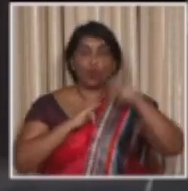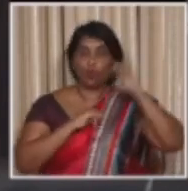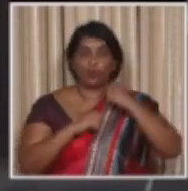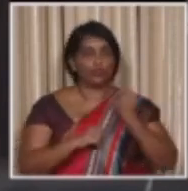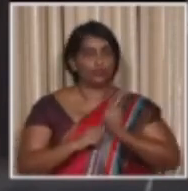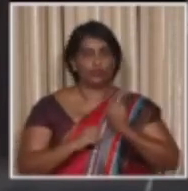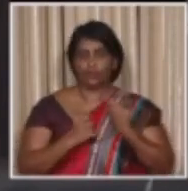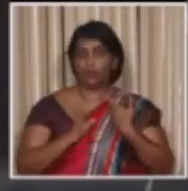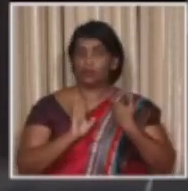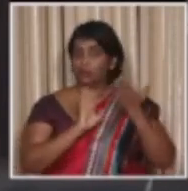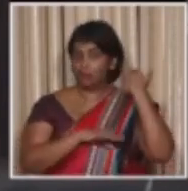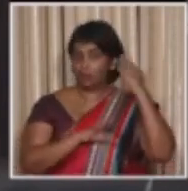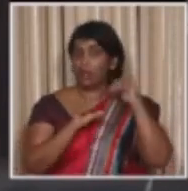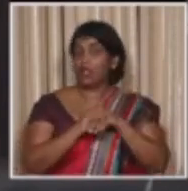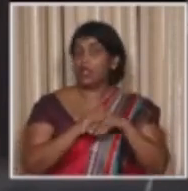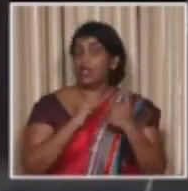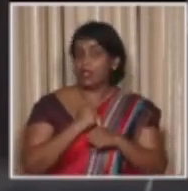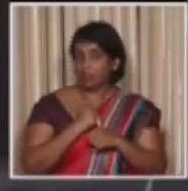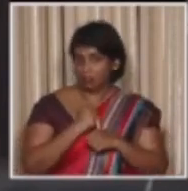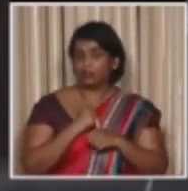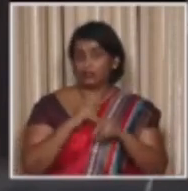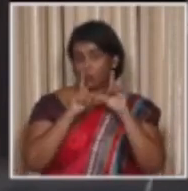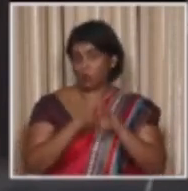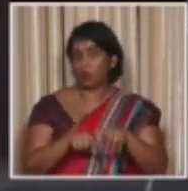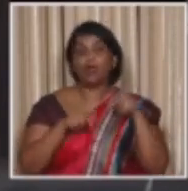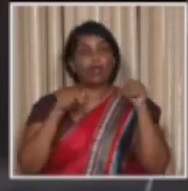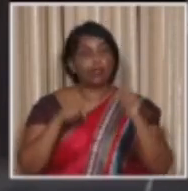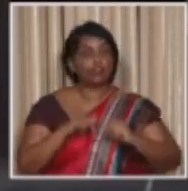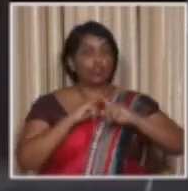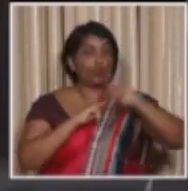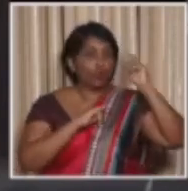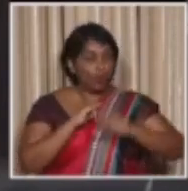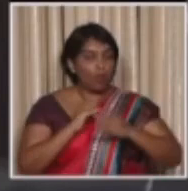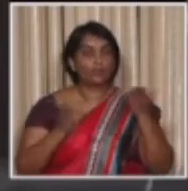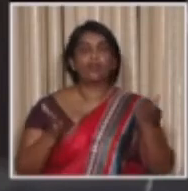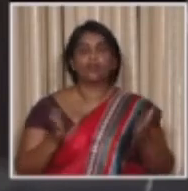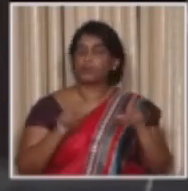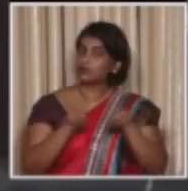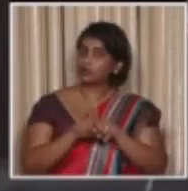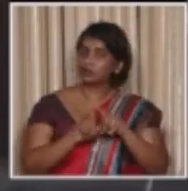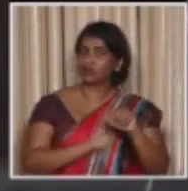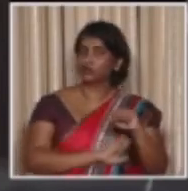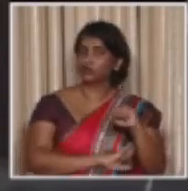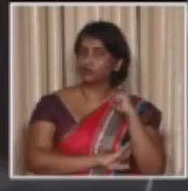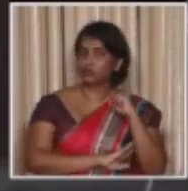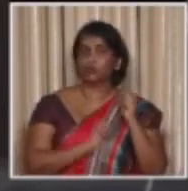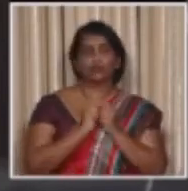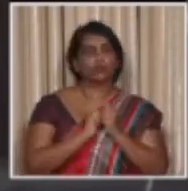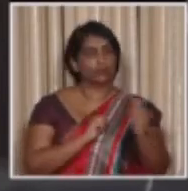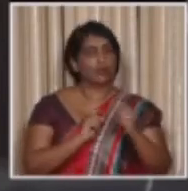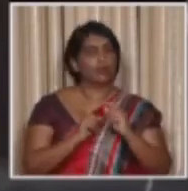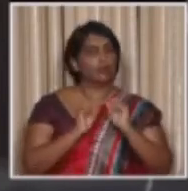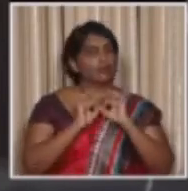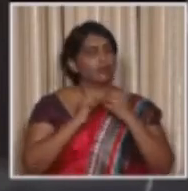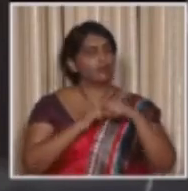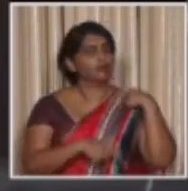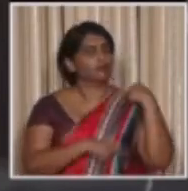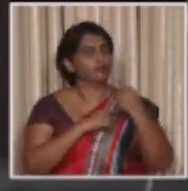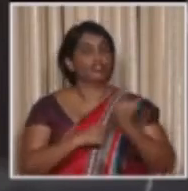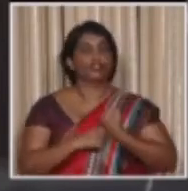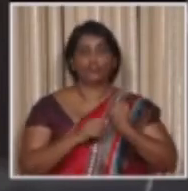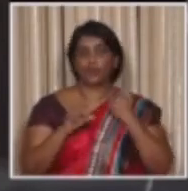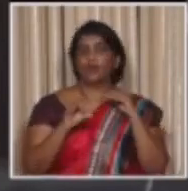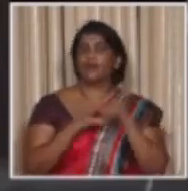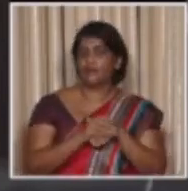නැහැ. එදා ඒක හැදුවේ ඒ තත්ත්වෙට. අද උපාධිධාරීන්ත් ඉන්නවා. ඒ වගේම ශක්තිමත් වැඩිචි පාරම්පරික වෛද්‍ය පරපුරකුත්